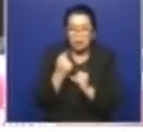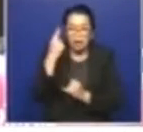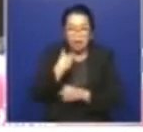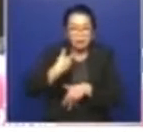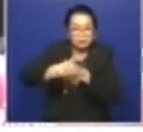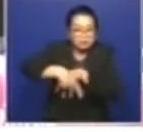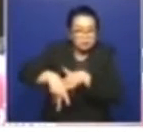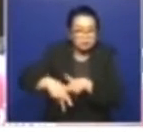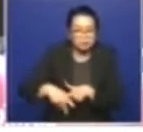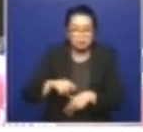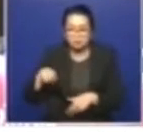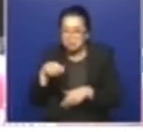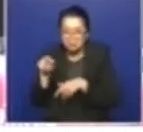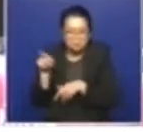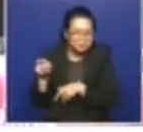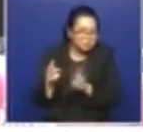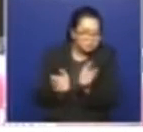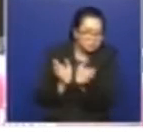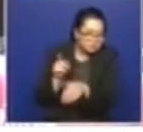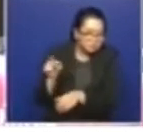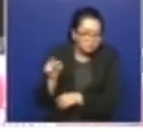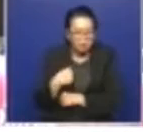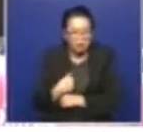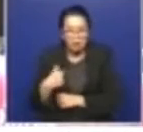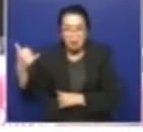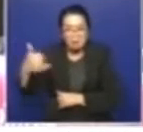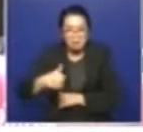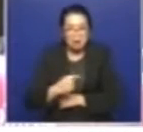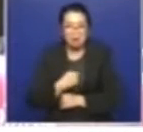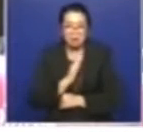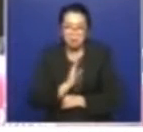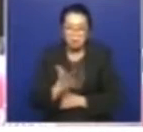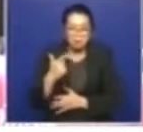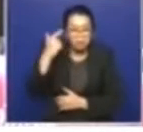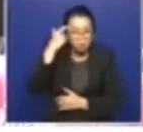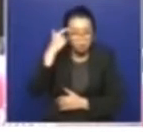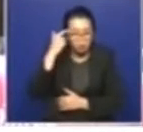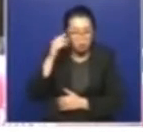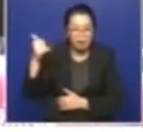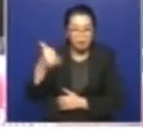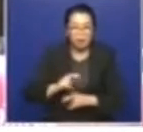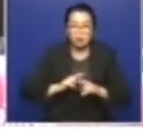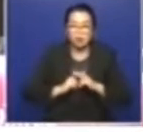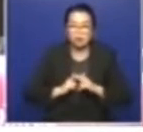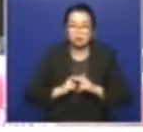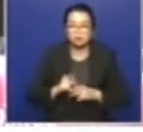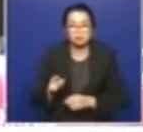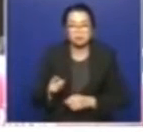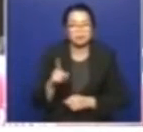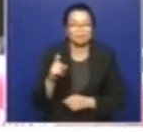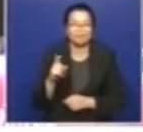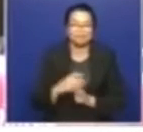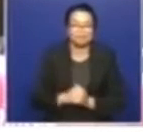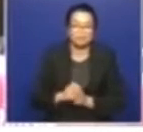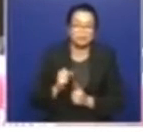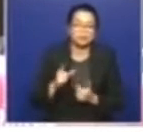ลูกน้องก็มารายงานมีคนไปยุยงครับไม่ได้มาโดยเจตนาหรอกครับมันรู้ตัวว่าเขามาด้วยตัวเองก็ไม่มีที่อยู่แล้วเศรษฐกิจก็เ